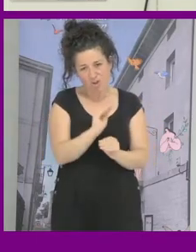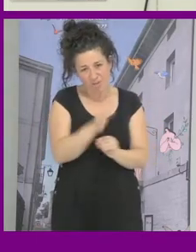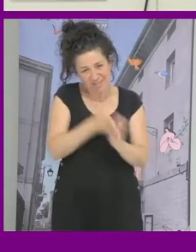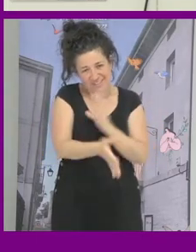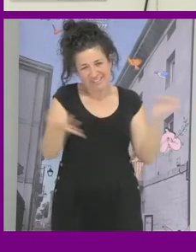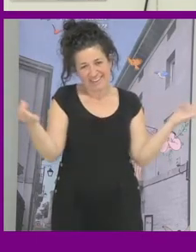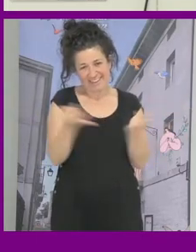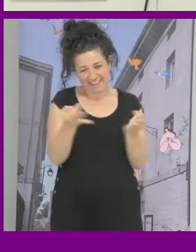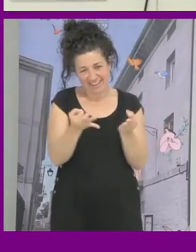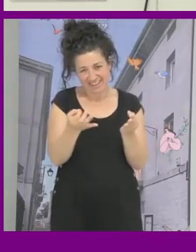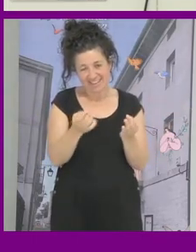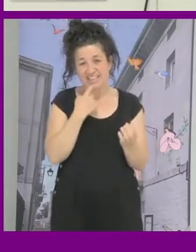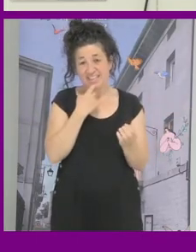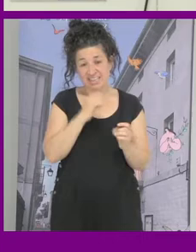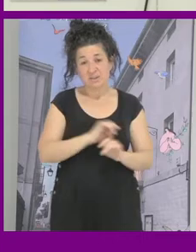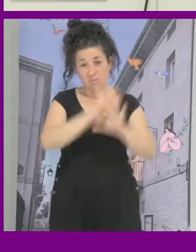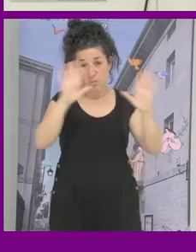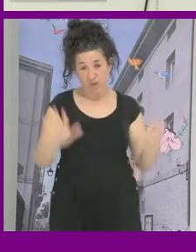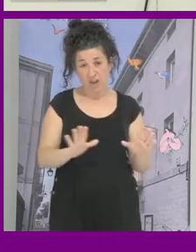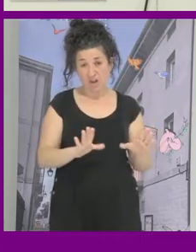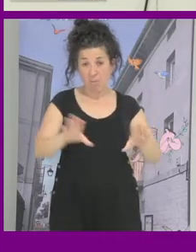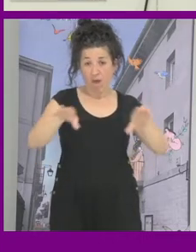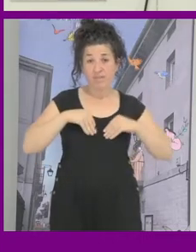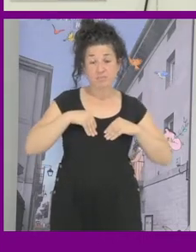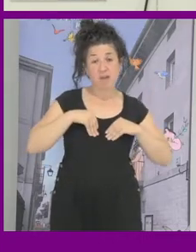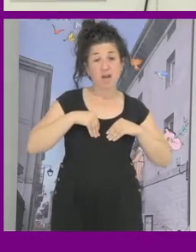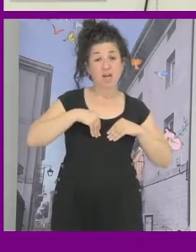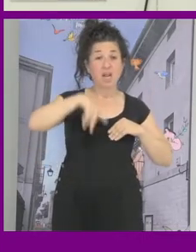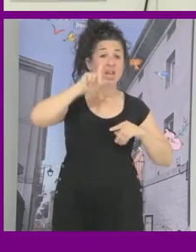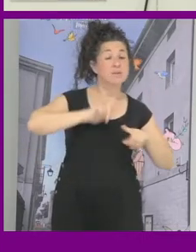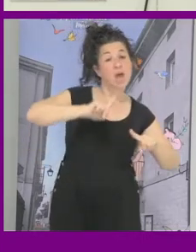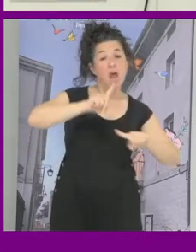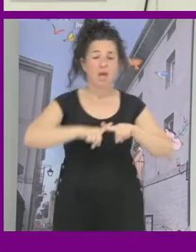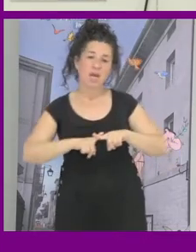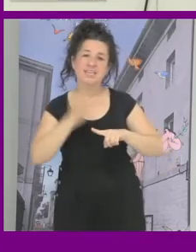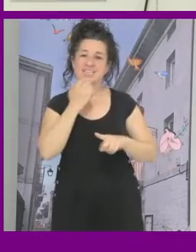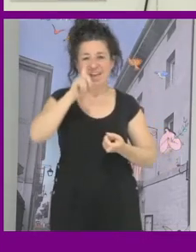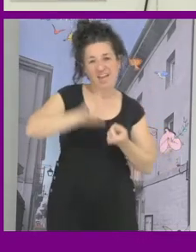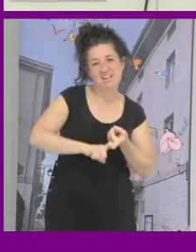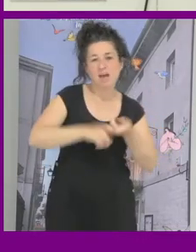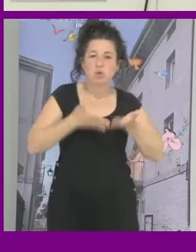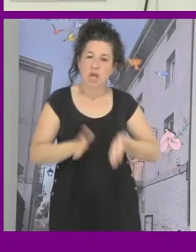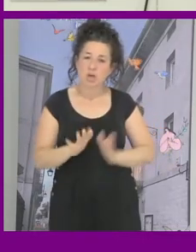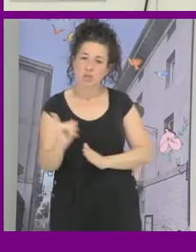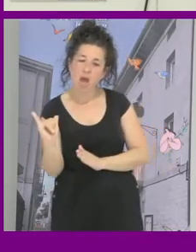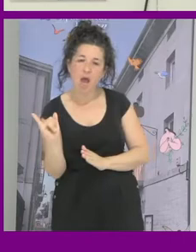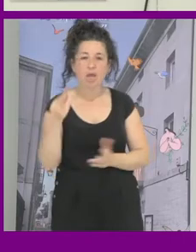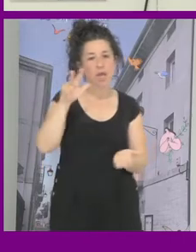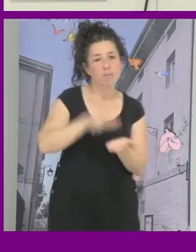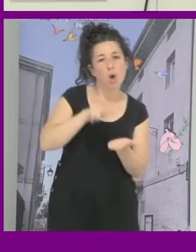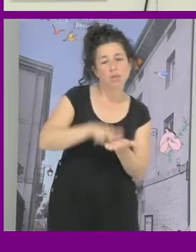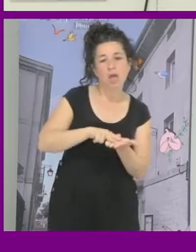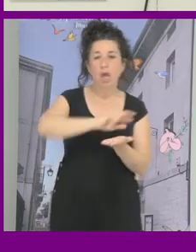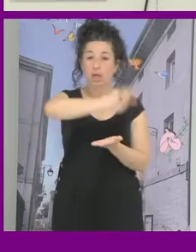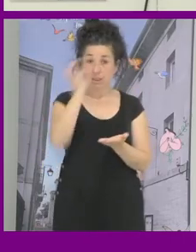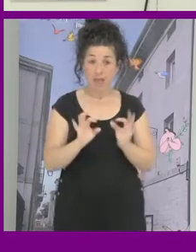dutela edo errezagoa dela gehi eta lesbianak onartzea, ba, ezkontzen bagara, semealabak izaten baditugu, ez? Hipotekak eta